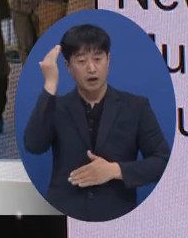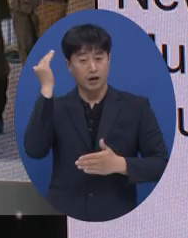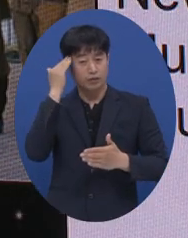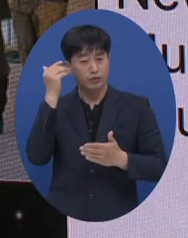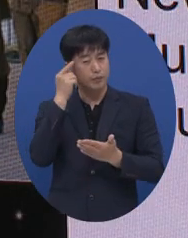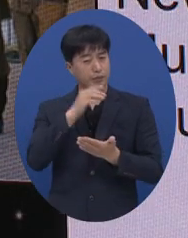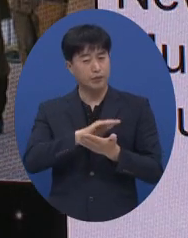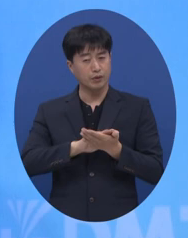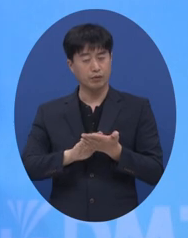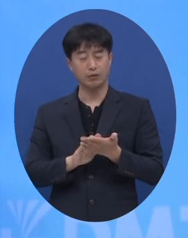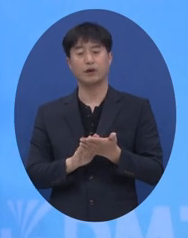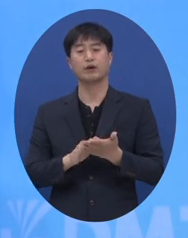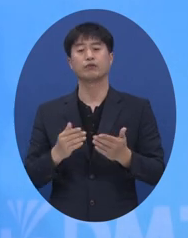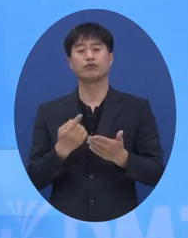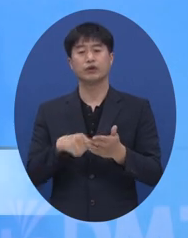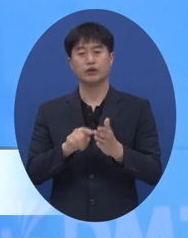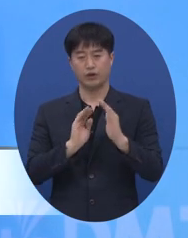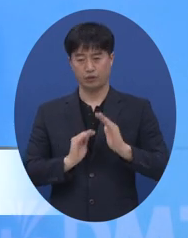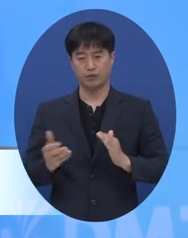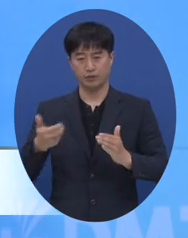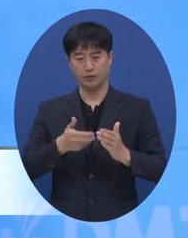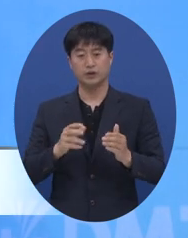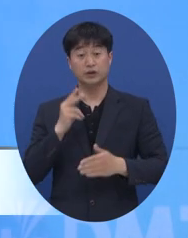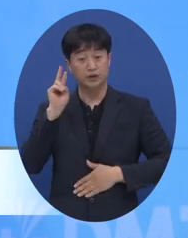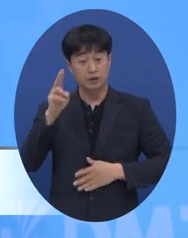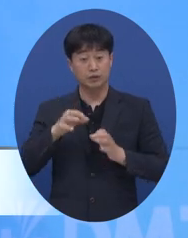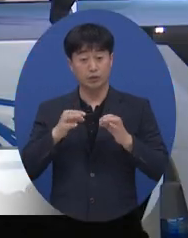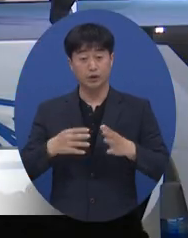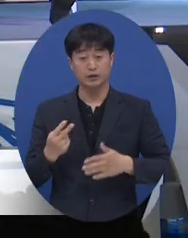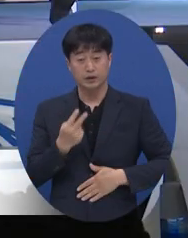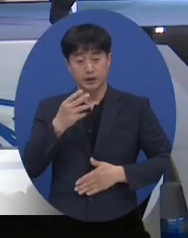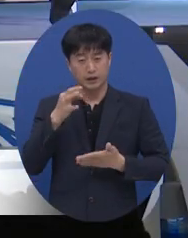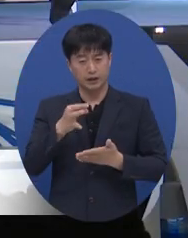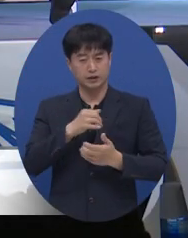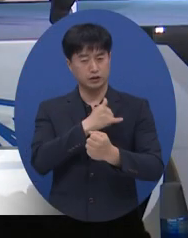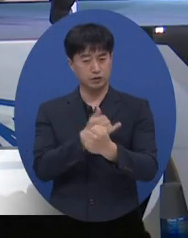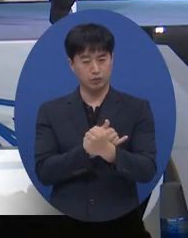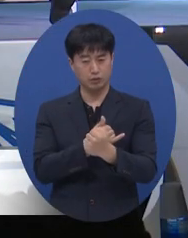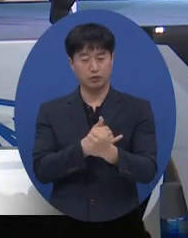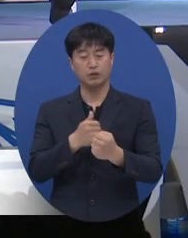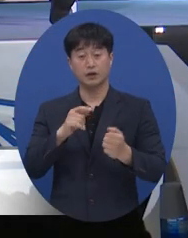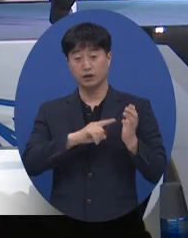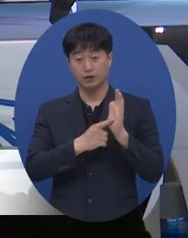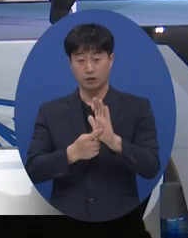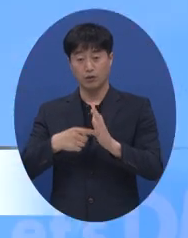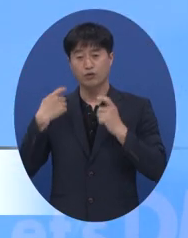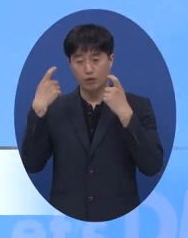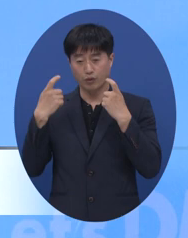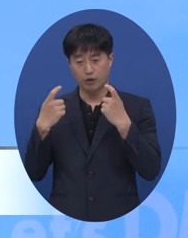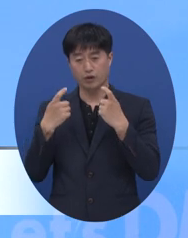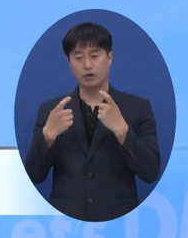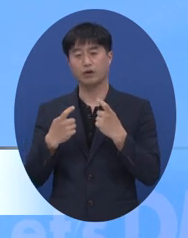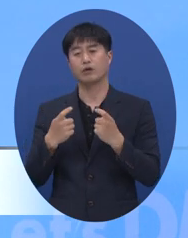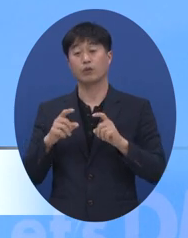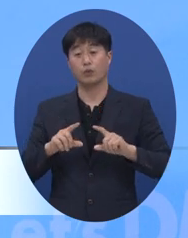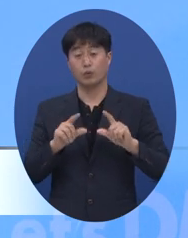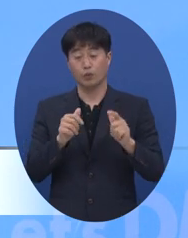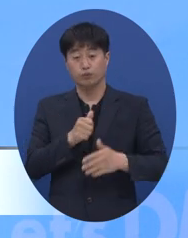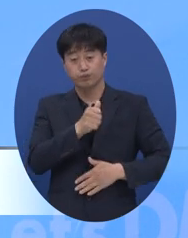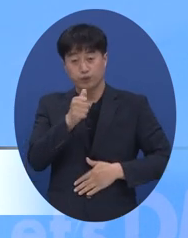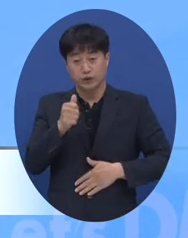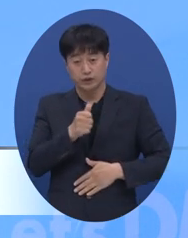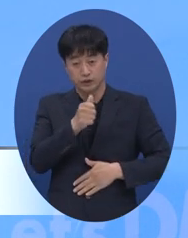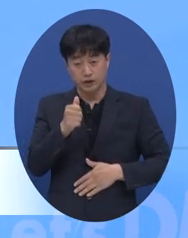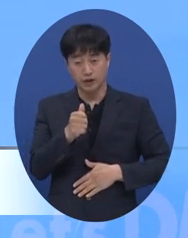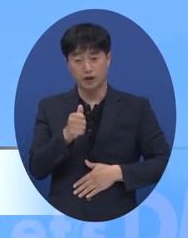내용까지 담아냈습니다. 이틀간 생태적 가치와 인권 상징으로서의 공간, 관광, 그리고 동북아 정세 등